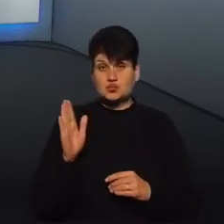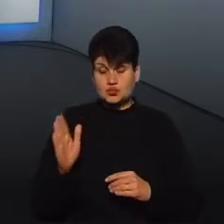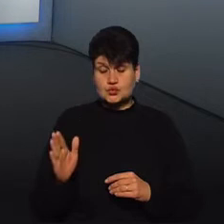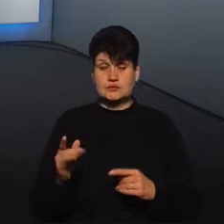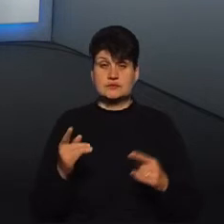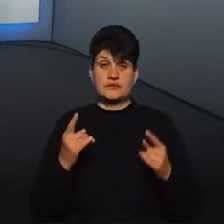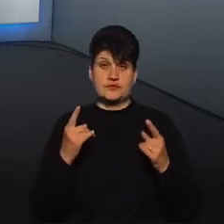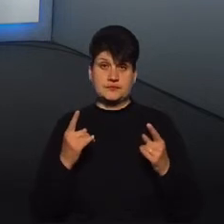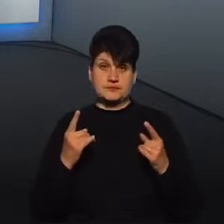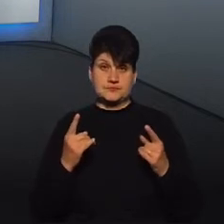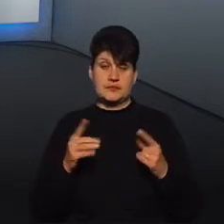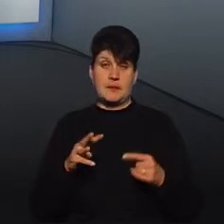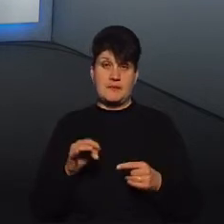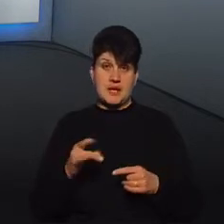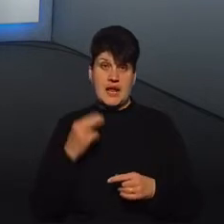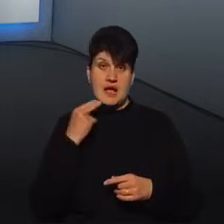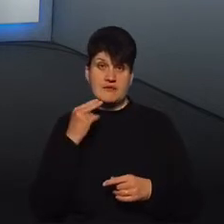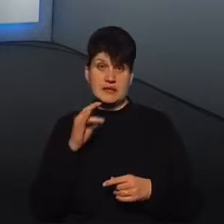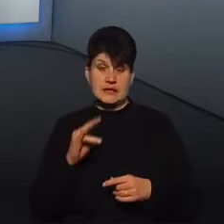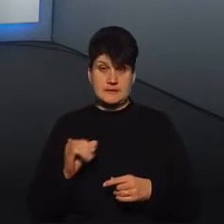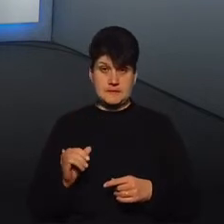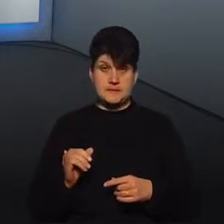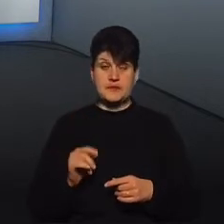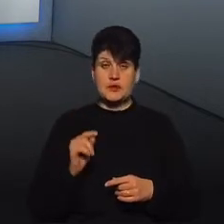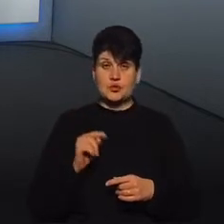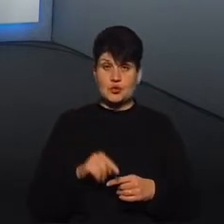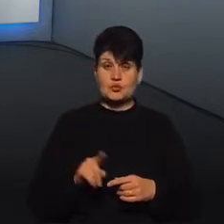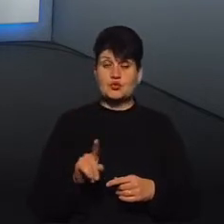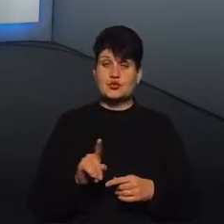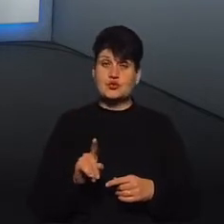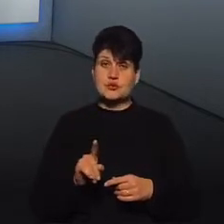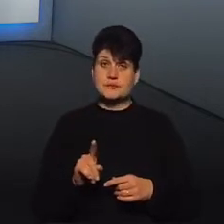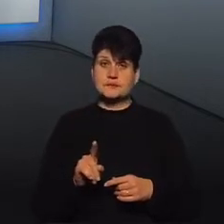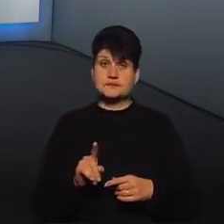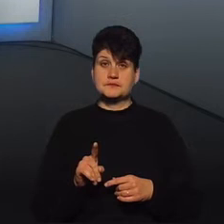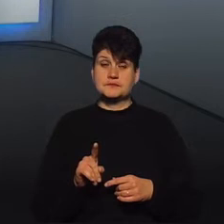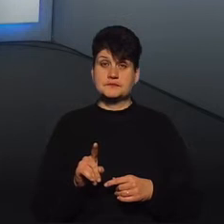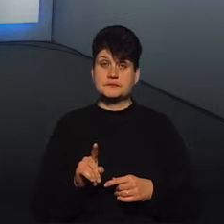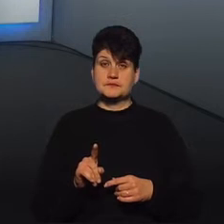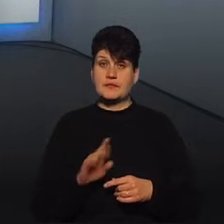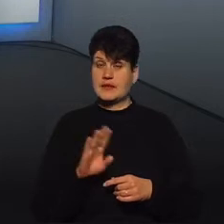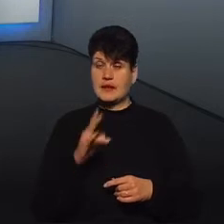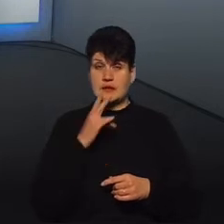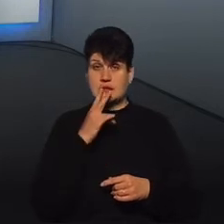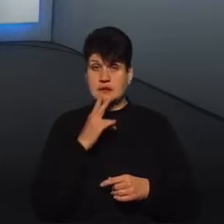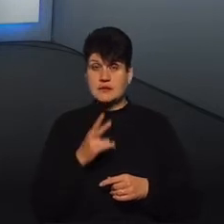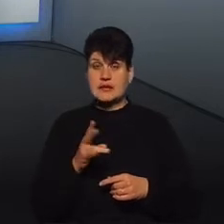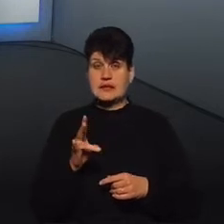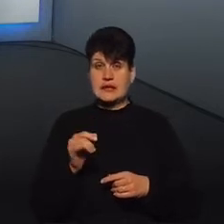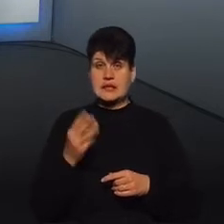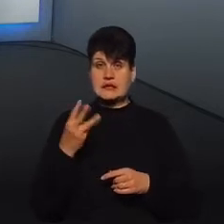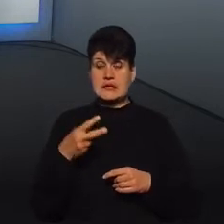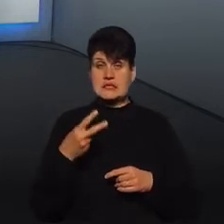мірі ефективними, тому що, не дивлячись на 32 мутації,